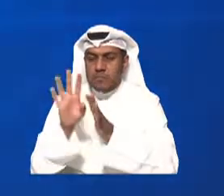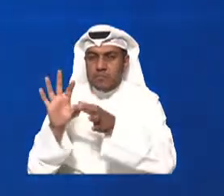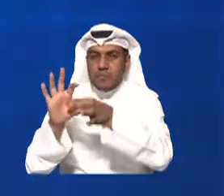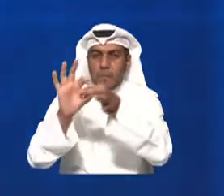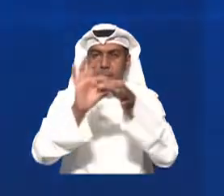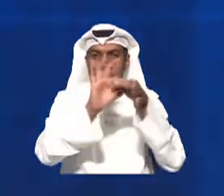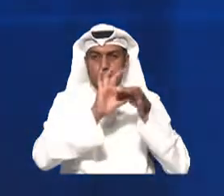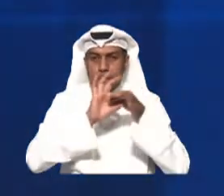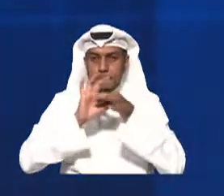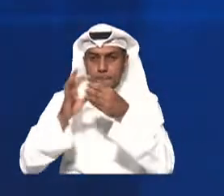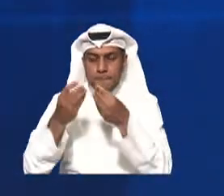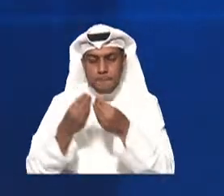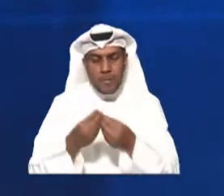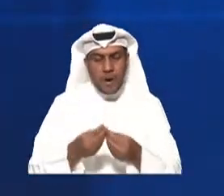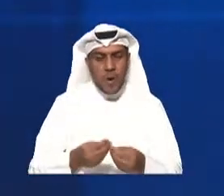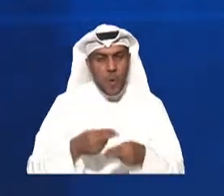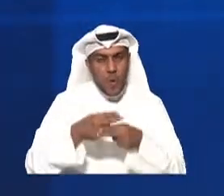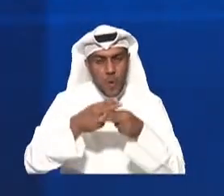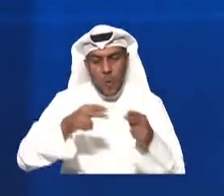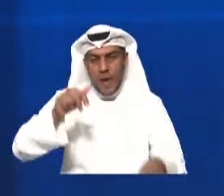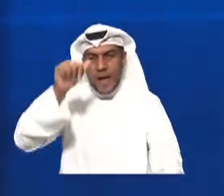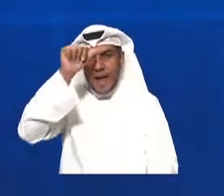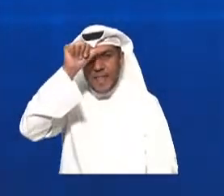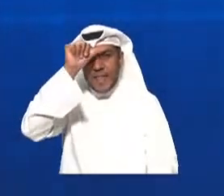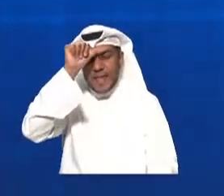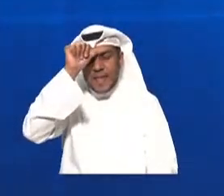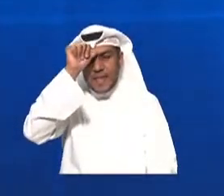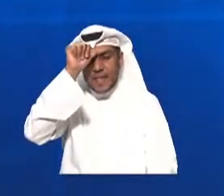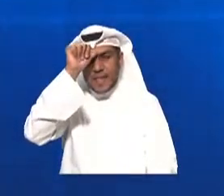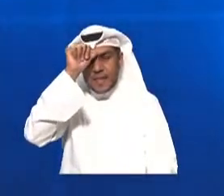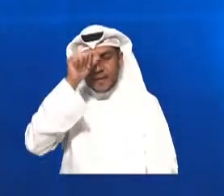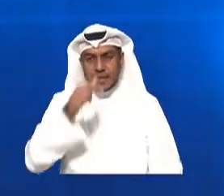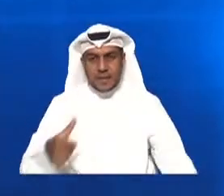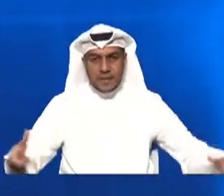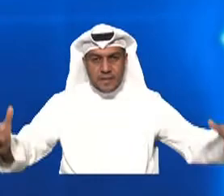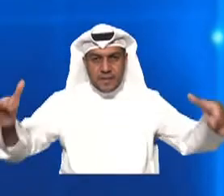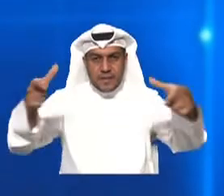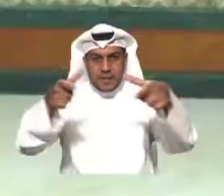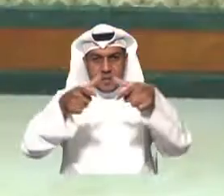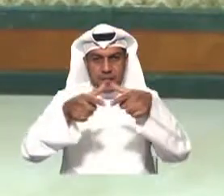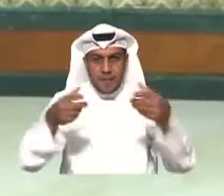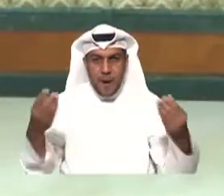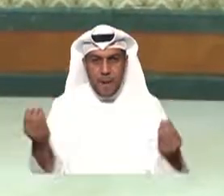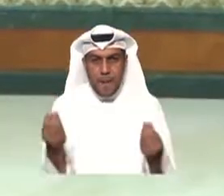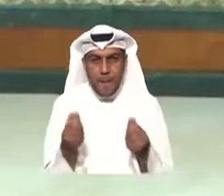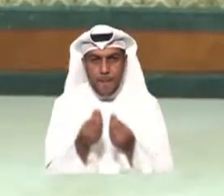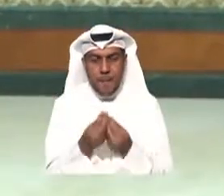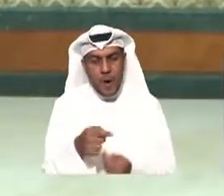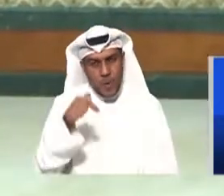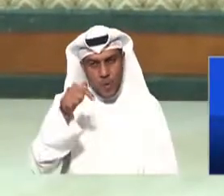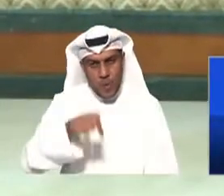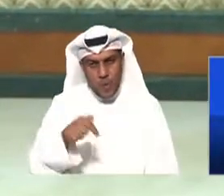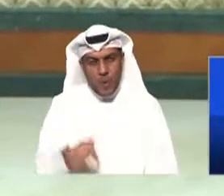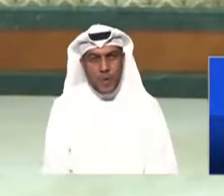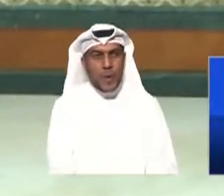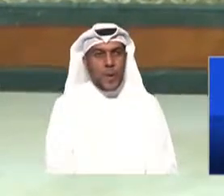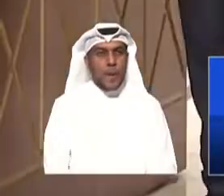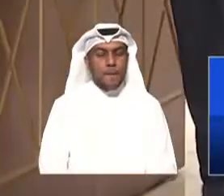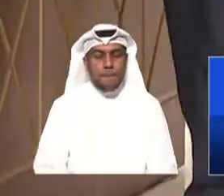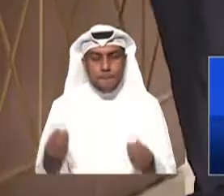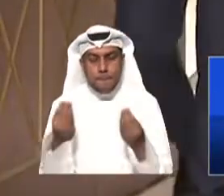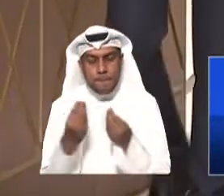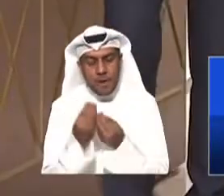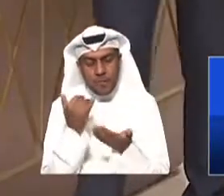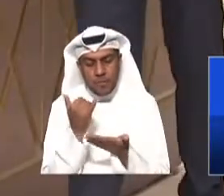جلسة المباحثات الرسمية بين دولة الكويت وجمهورية الهند الصديقة التي عقدت في البلاد اليوم، وترأسها عن الجانب